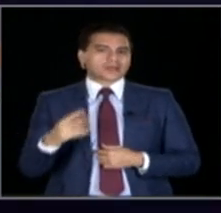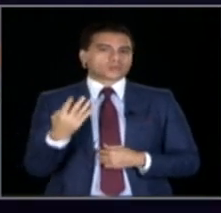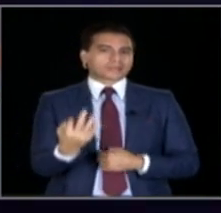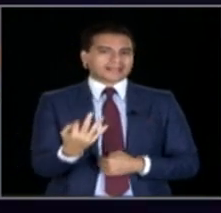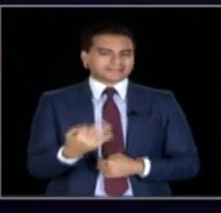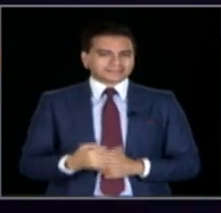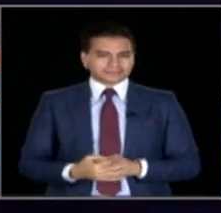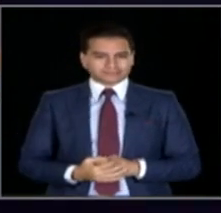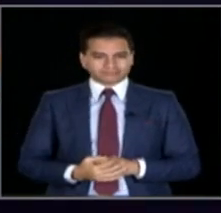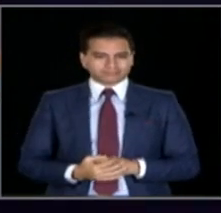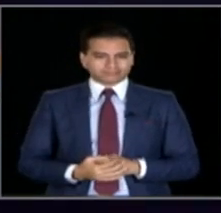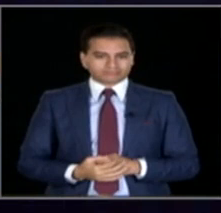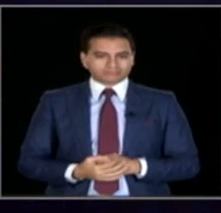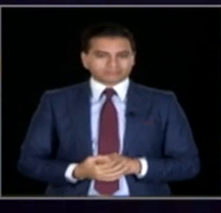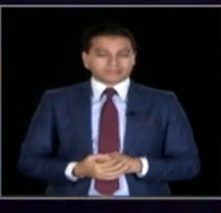12/1938.